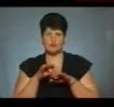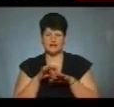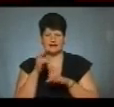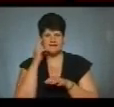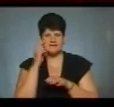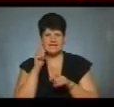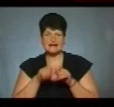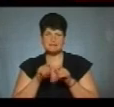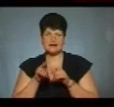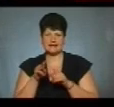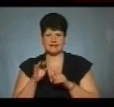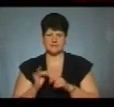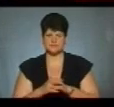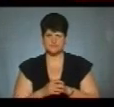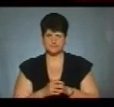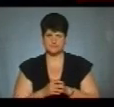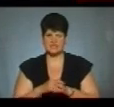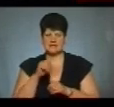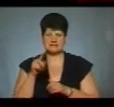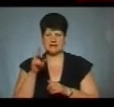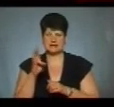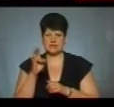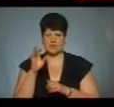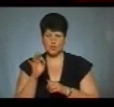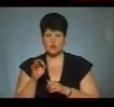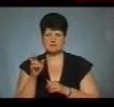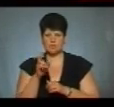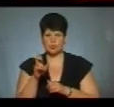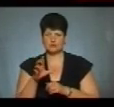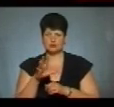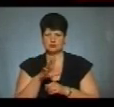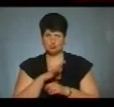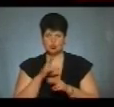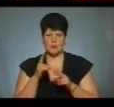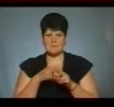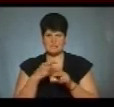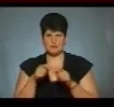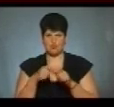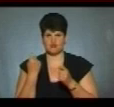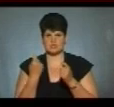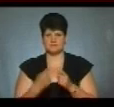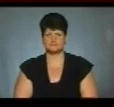експерти. ЗНО з біології на Тернопільщині відбулося без порушень.